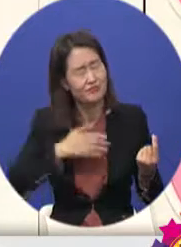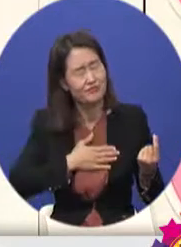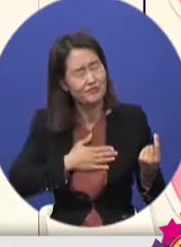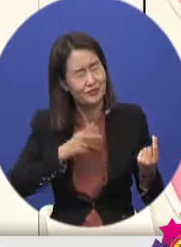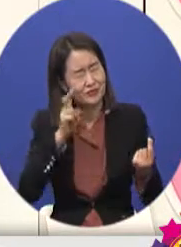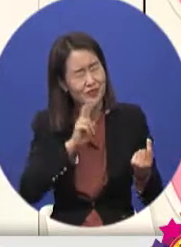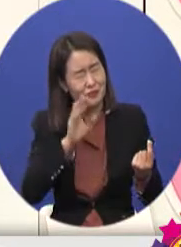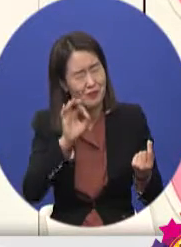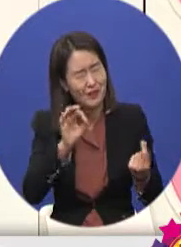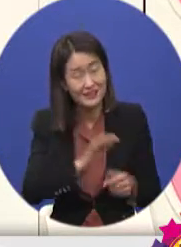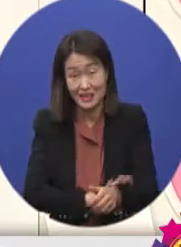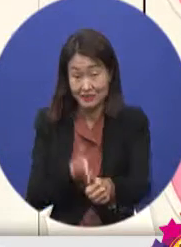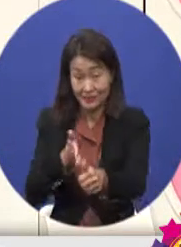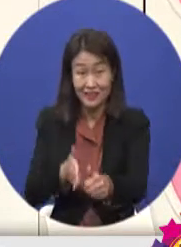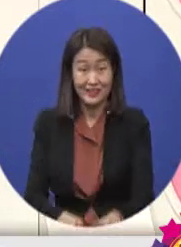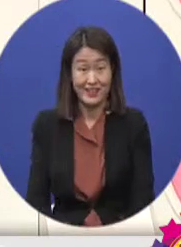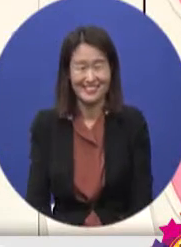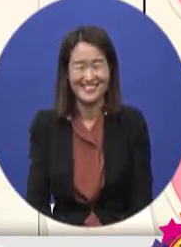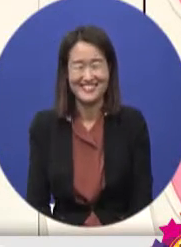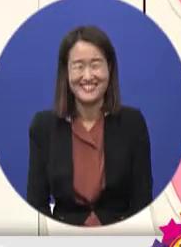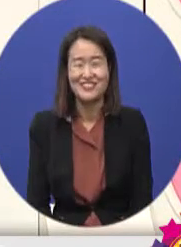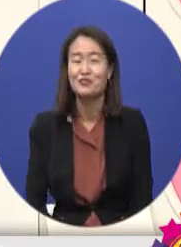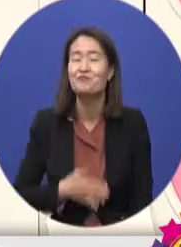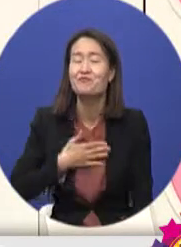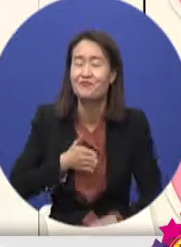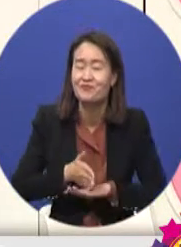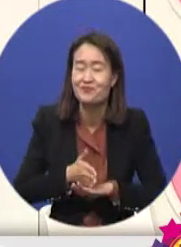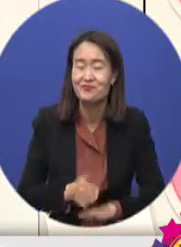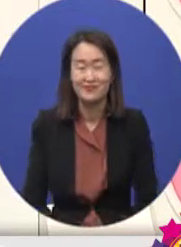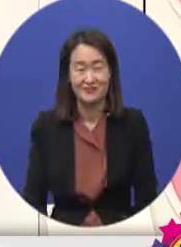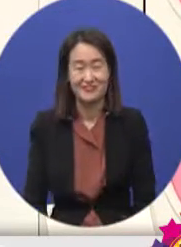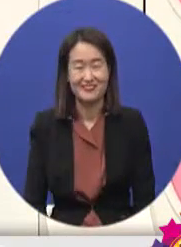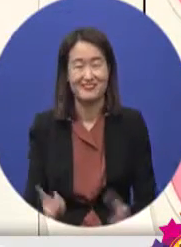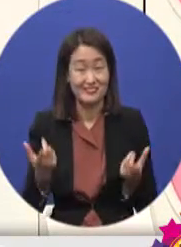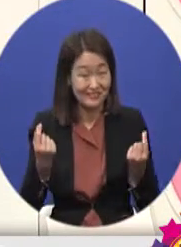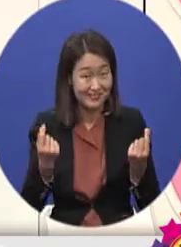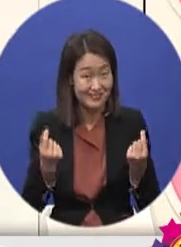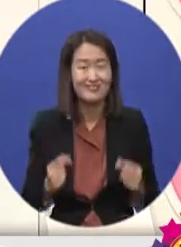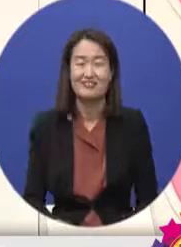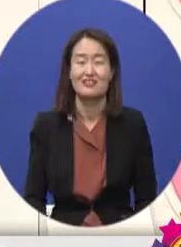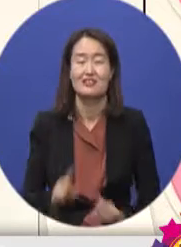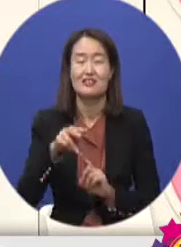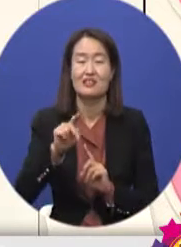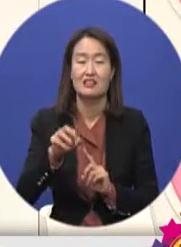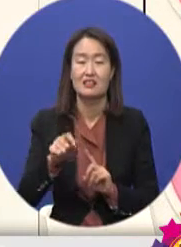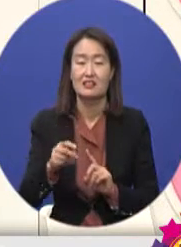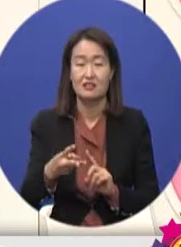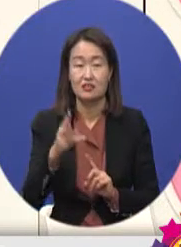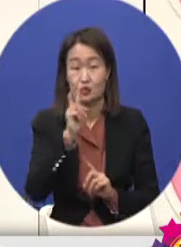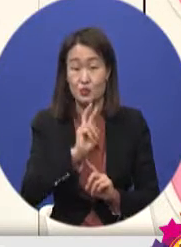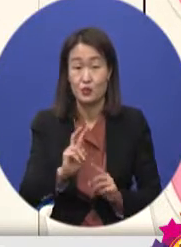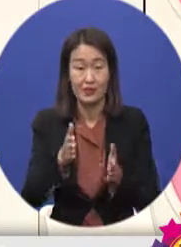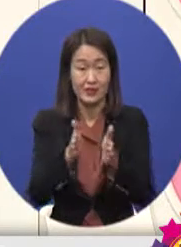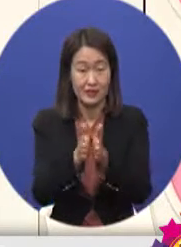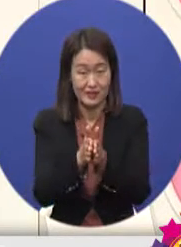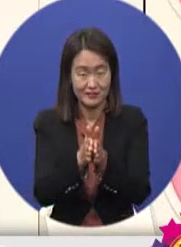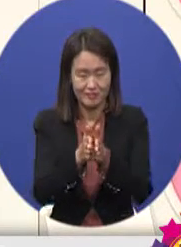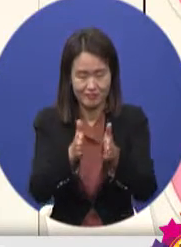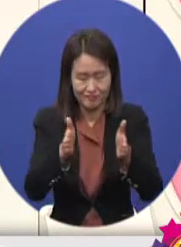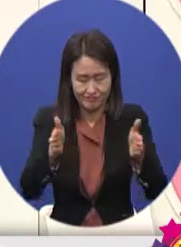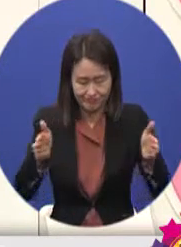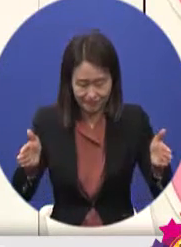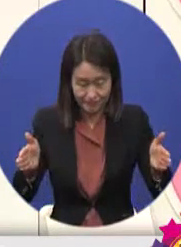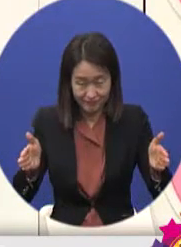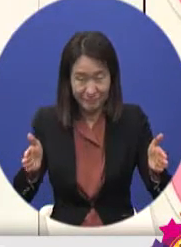청해 듣겠습니다. 잘 불러주세요. 네, 감사합니다. 네, 감사합니다. 이상철 씨가 보내드립니다. 낙엽